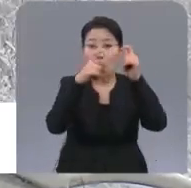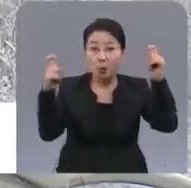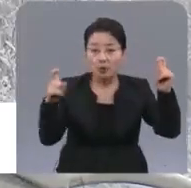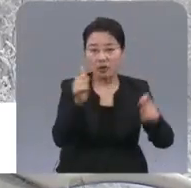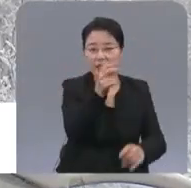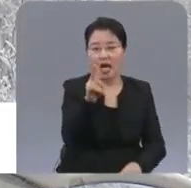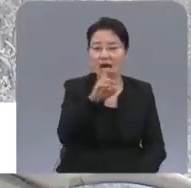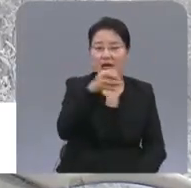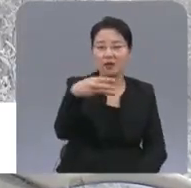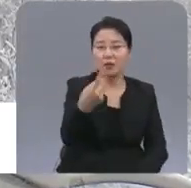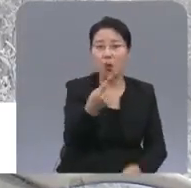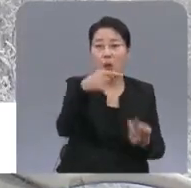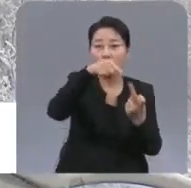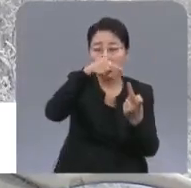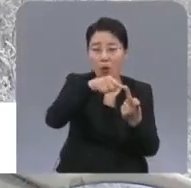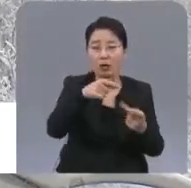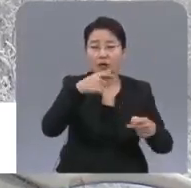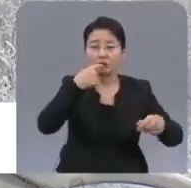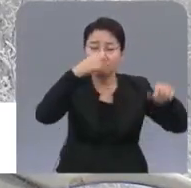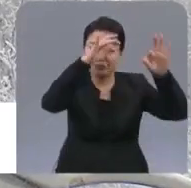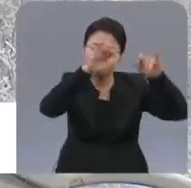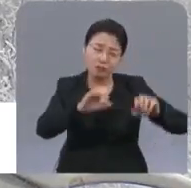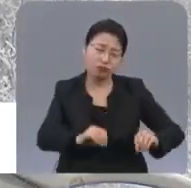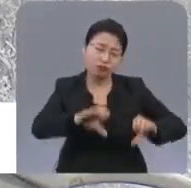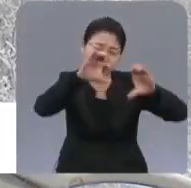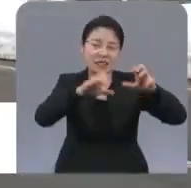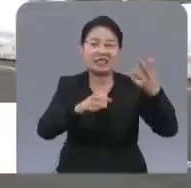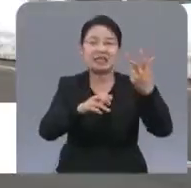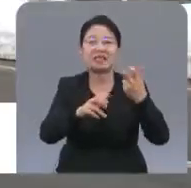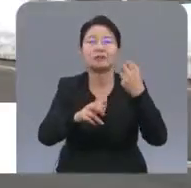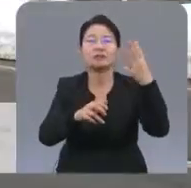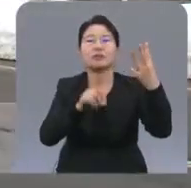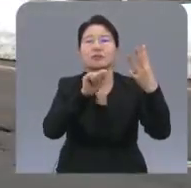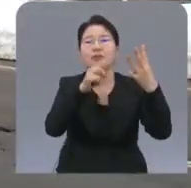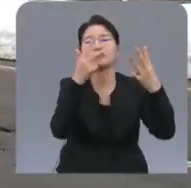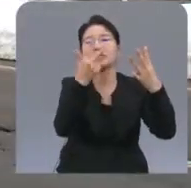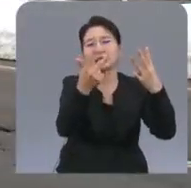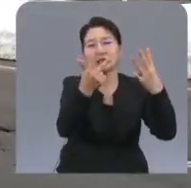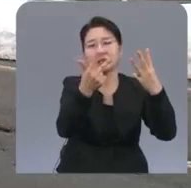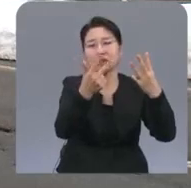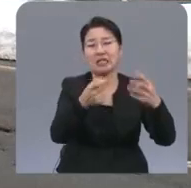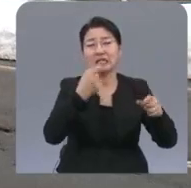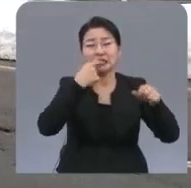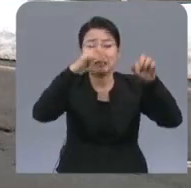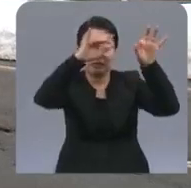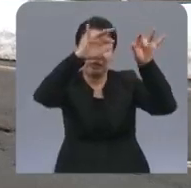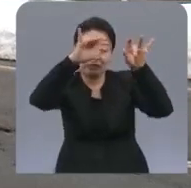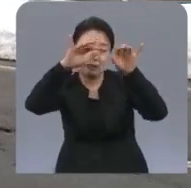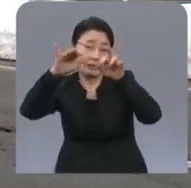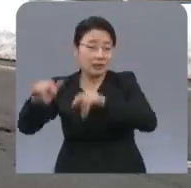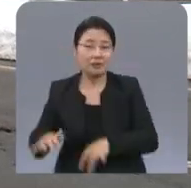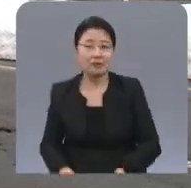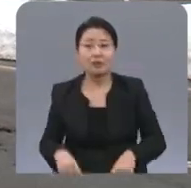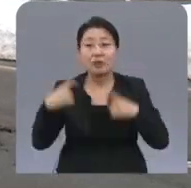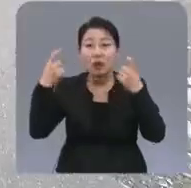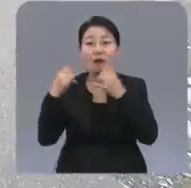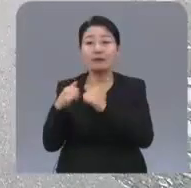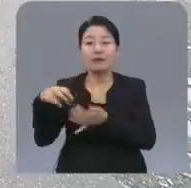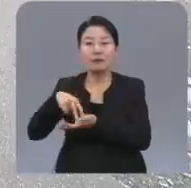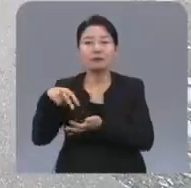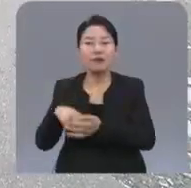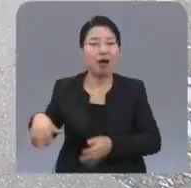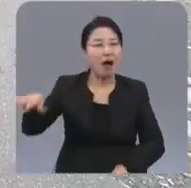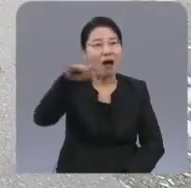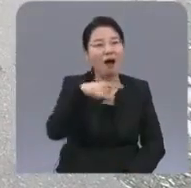địa phận huyện cô Song tỉnh Cang Quân đã có tuyết rơi dày tới hơn 70 cm bất chấp thời tiết giá lạnh khách du lịch bận rộn